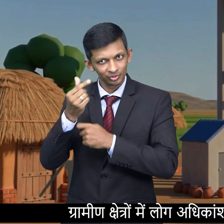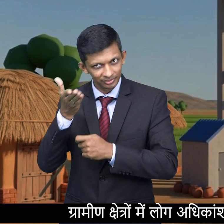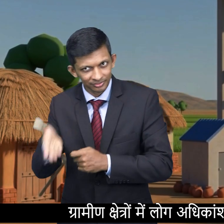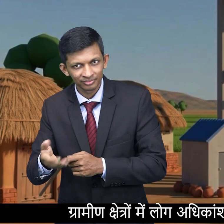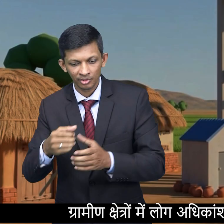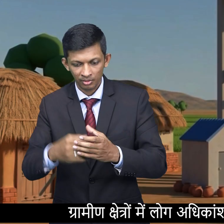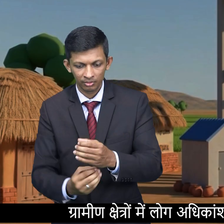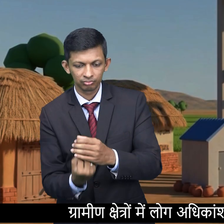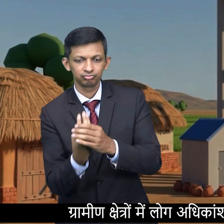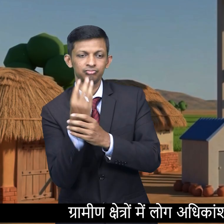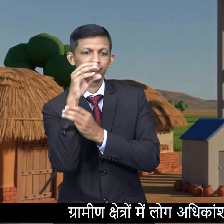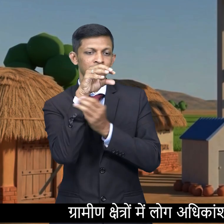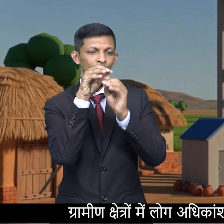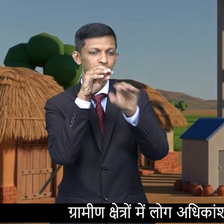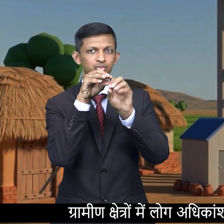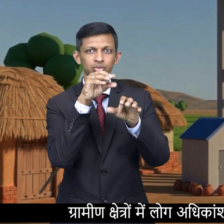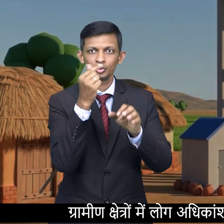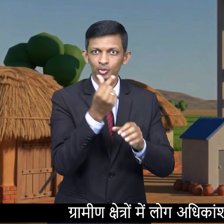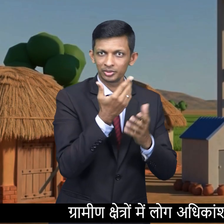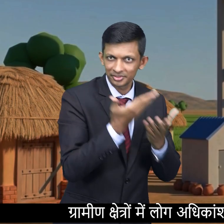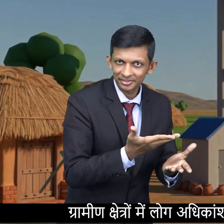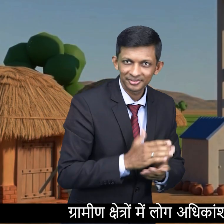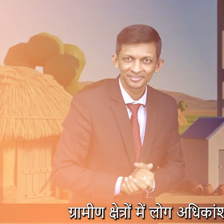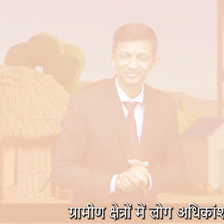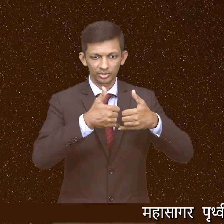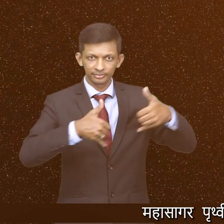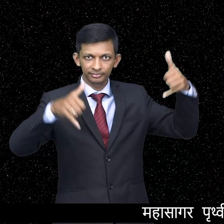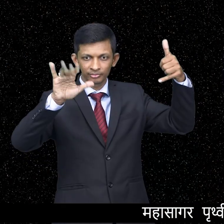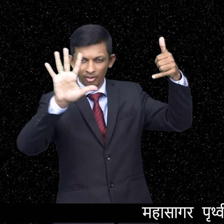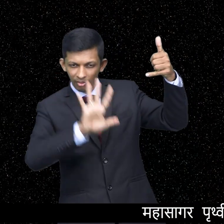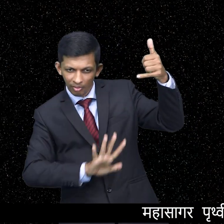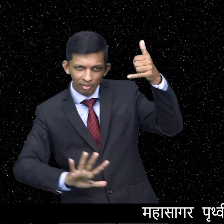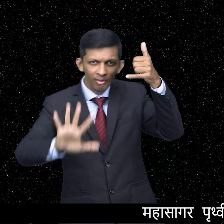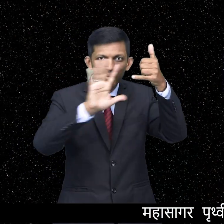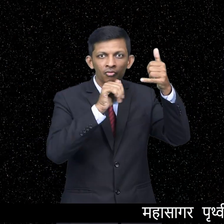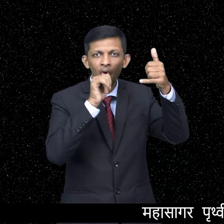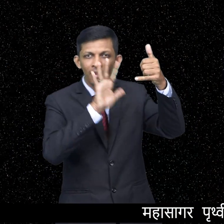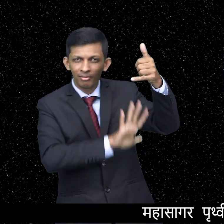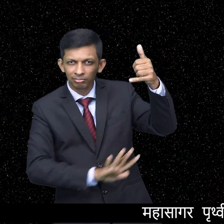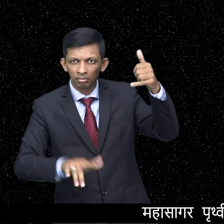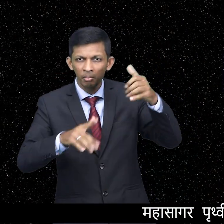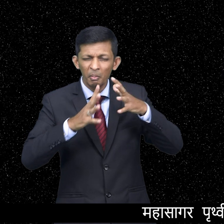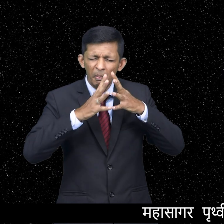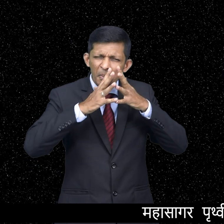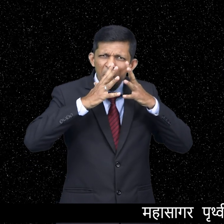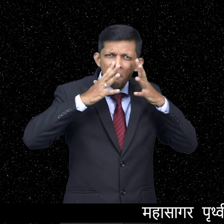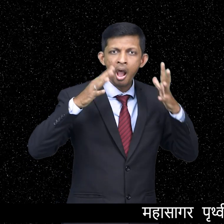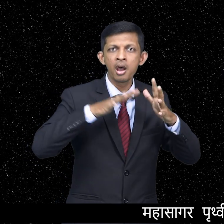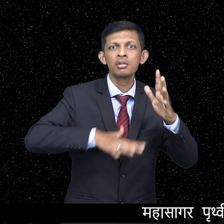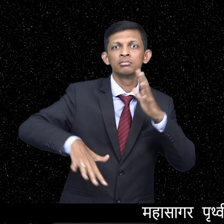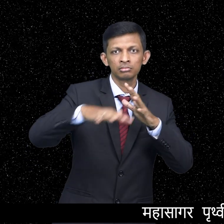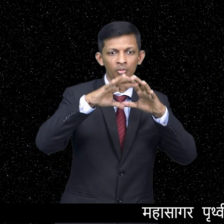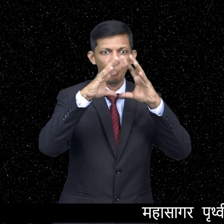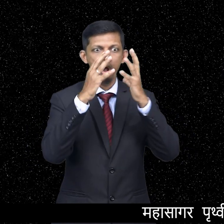महासागर। पृथ्वी पर पानी का सबसे बड़ा स्रोत है।